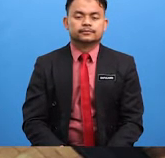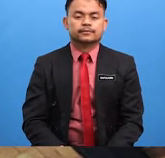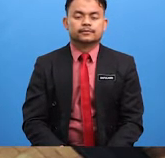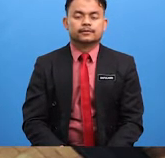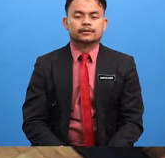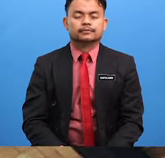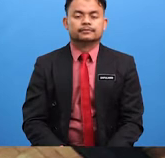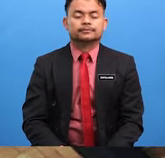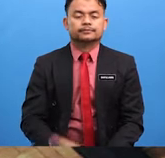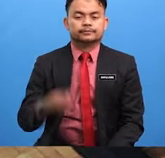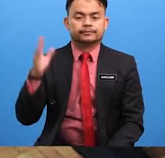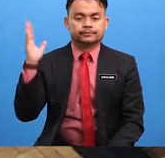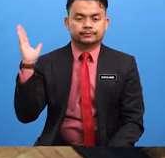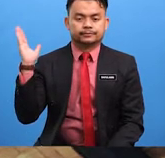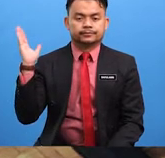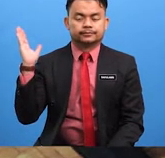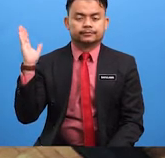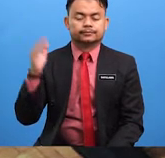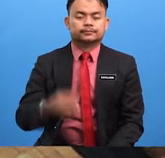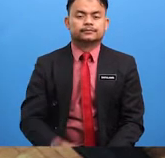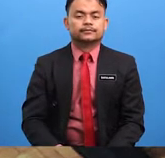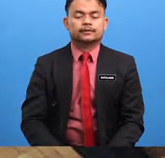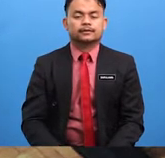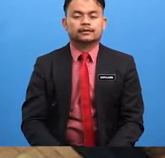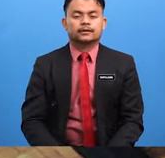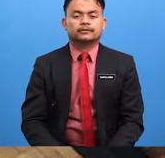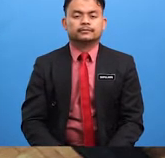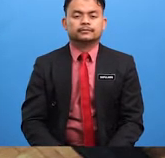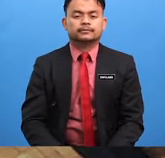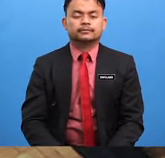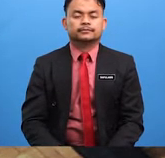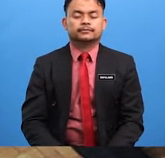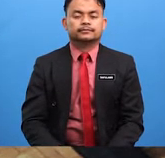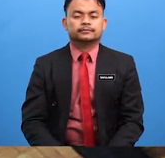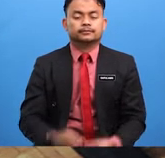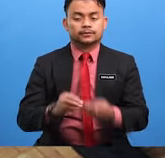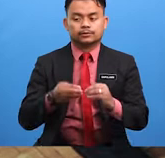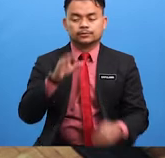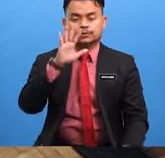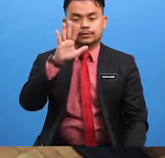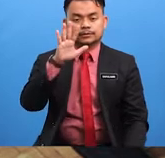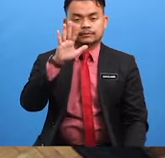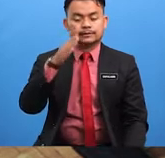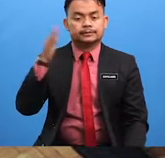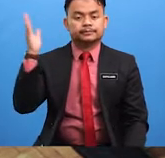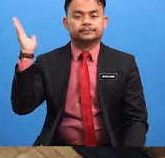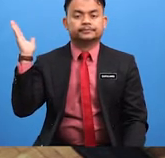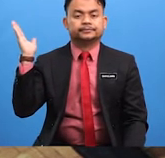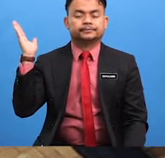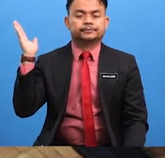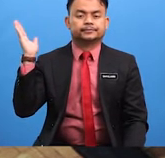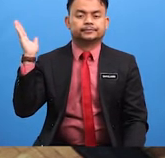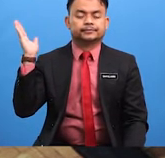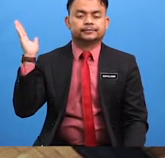Hujung lebihan daun direncongkan untuk memudahkan kerja sisipan. 5. Kerat. Pisau kecil